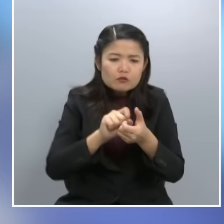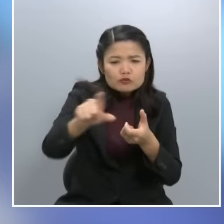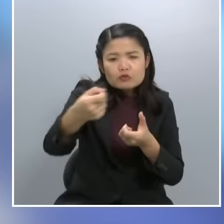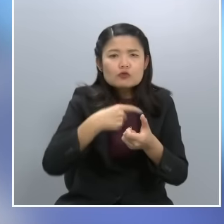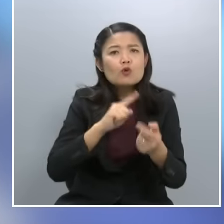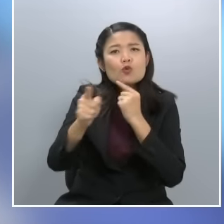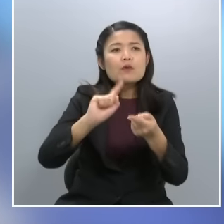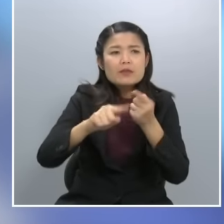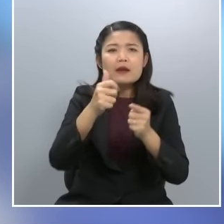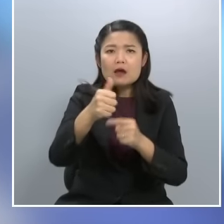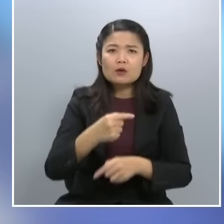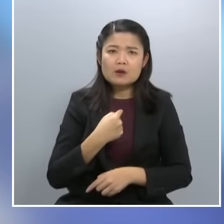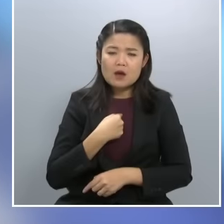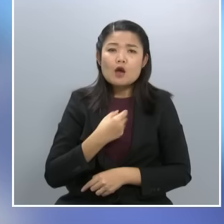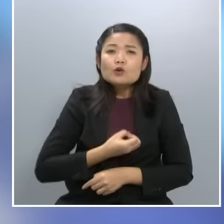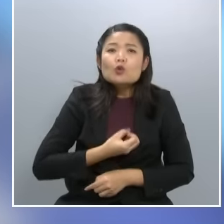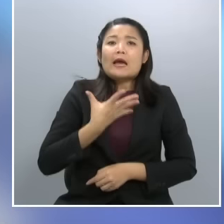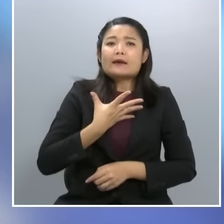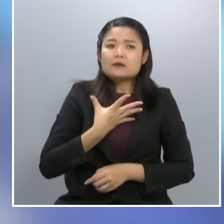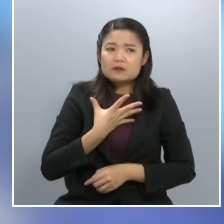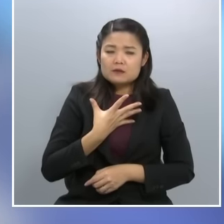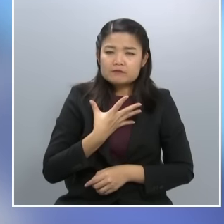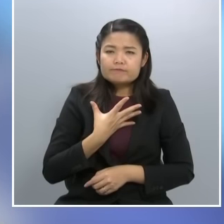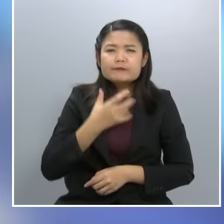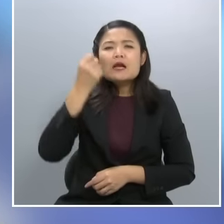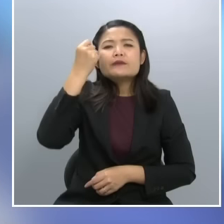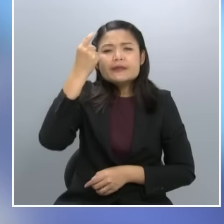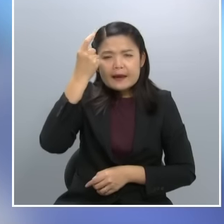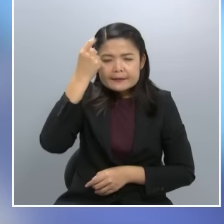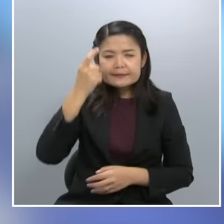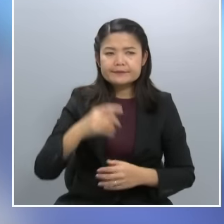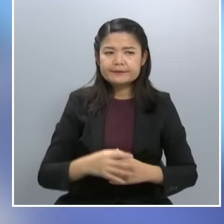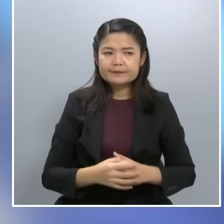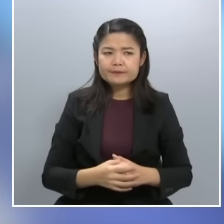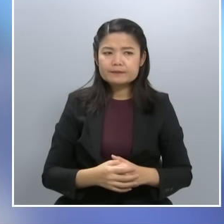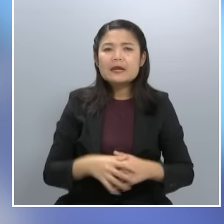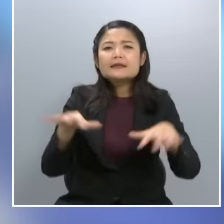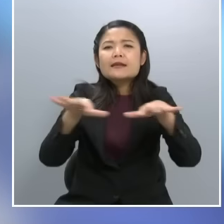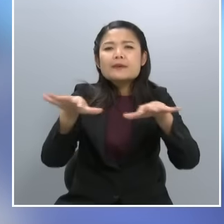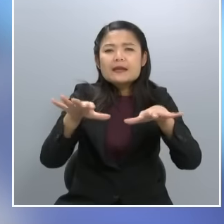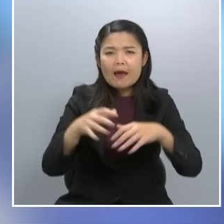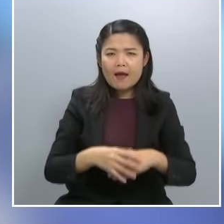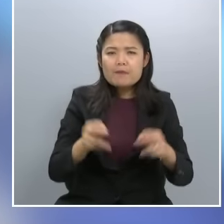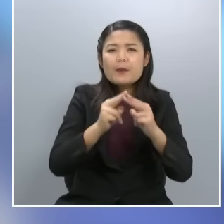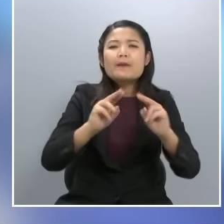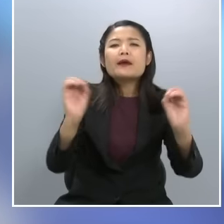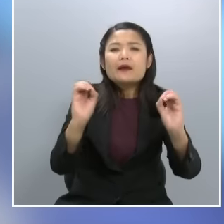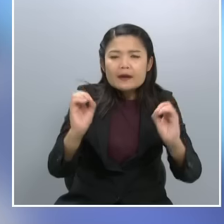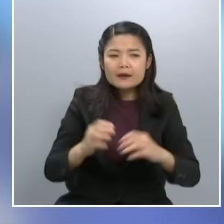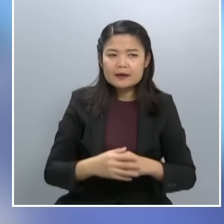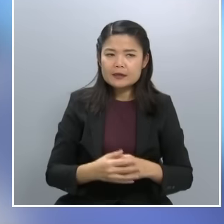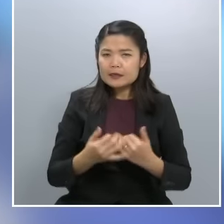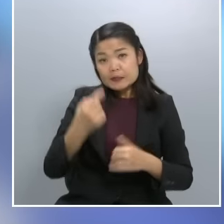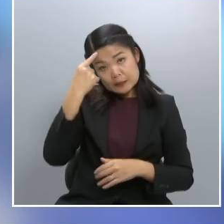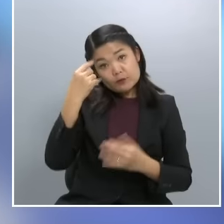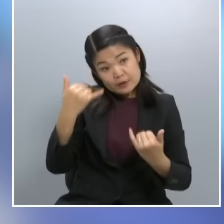นะหนูตกใจเออเข้าใจอยู่ก็ธรรมดาหรคนไม่เคย่ะแต่ตอนนี้ก็น่าจะเคย